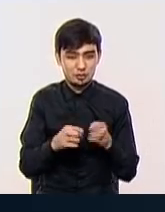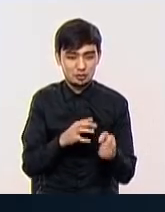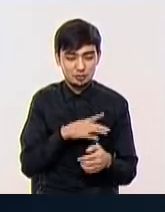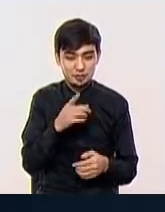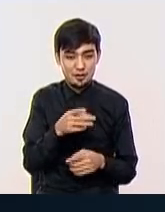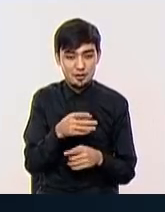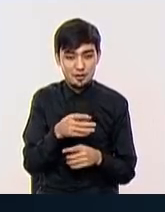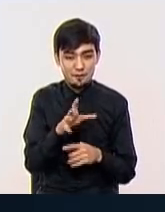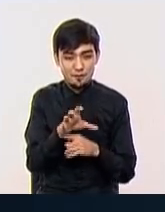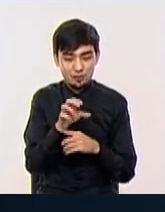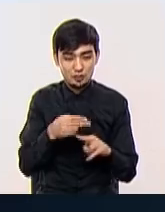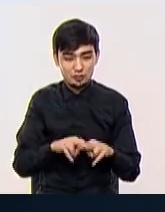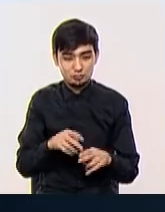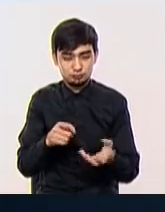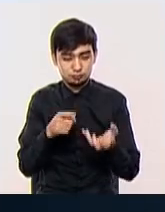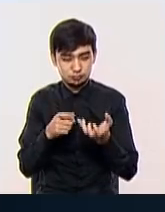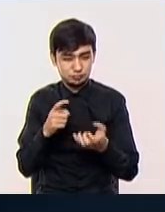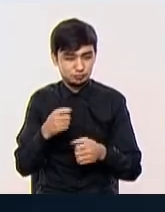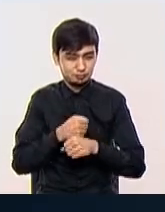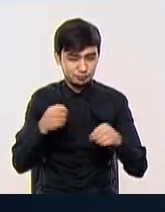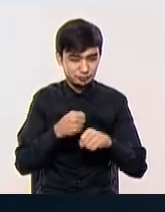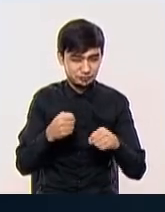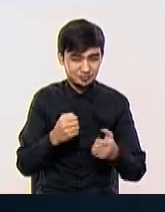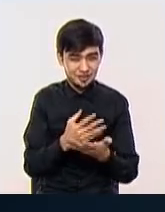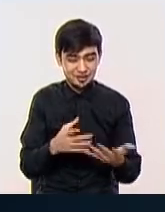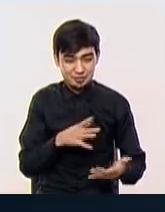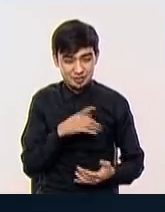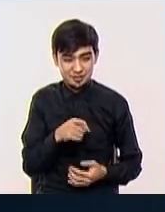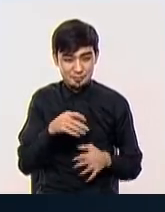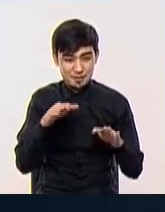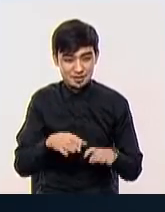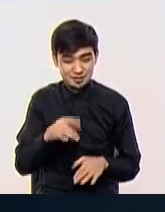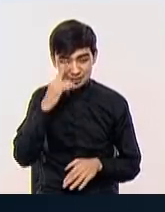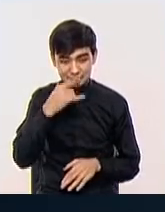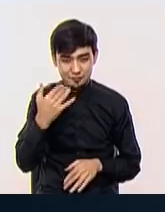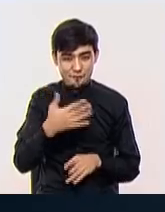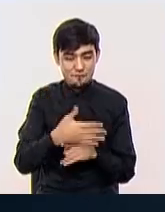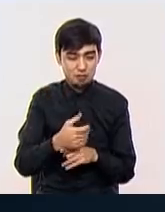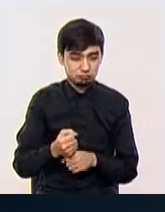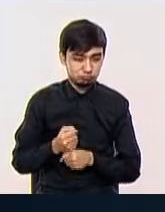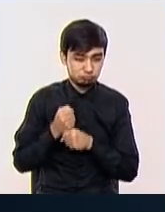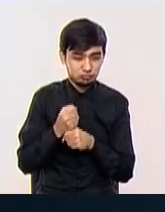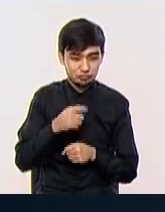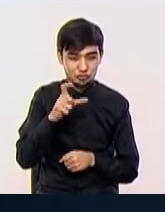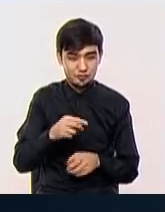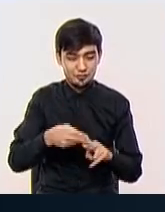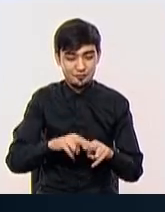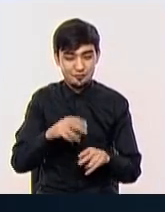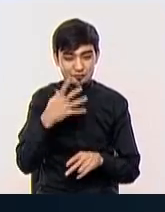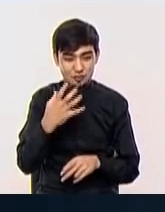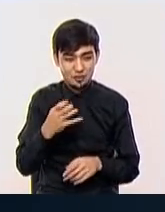Бұл суреттегі оқ атылып, жарылғыш зат жарылып жатқан алаңнан Қазақстанның туын көтере шыққан азаматтың